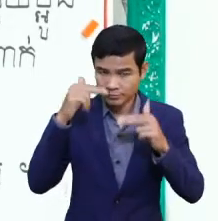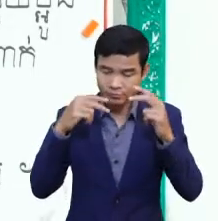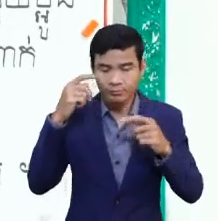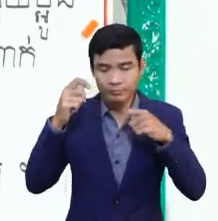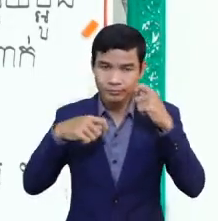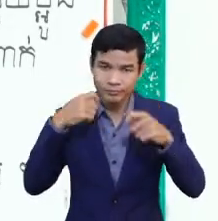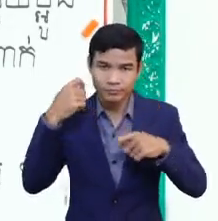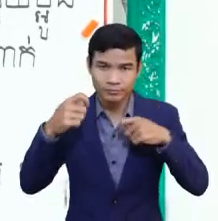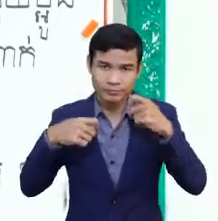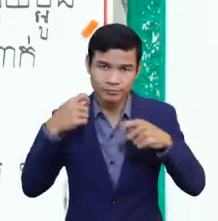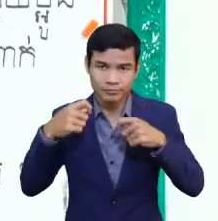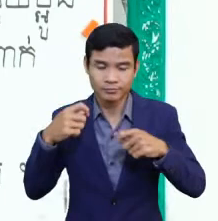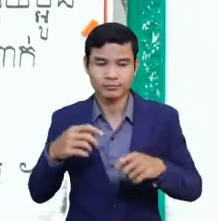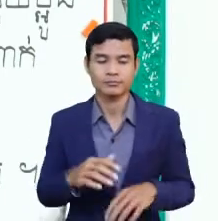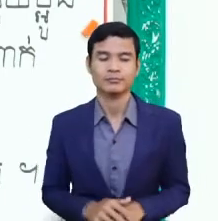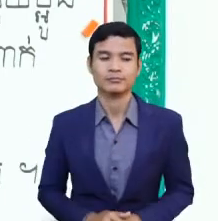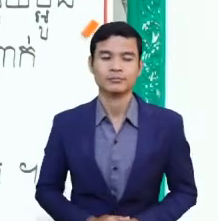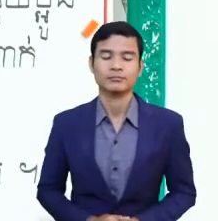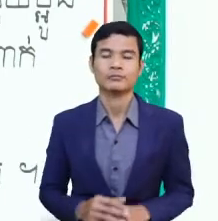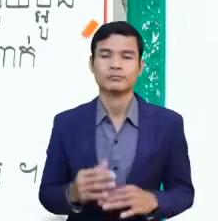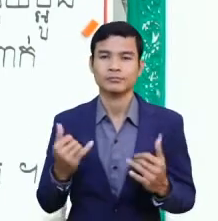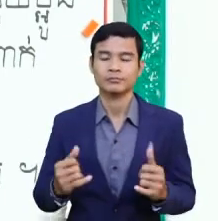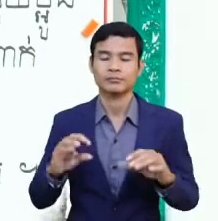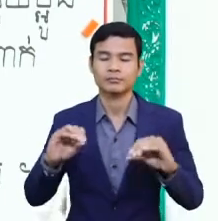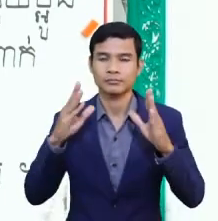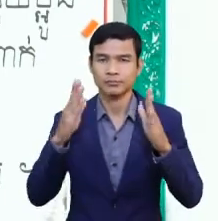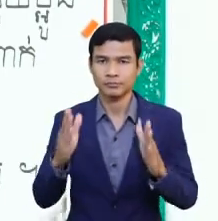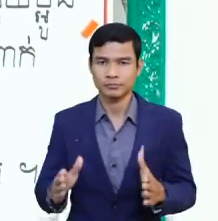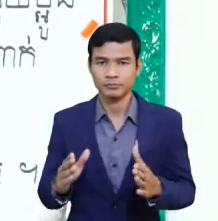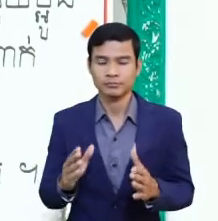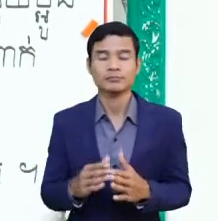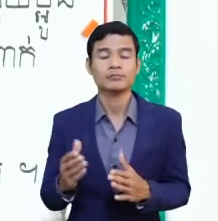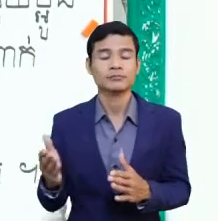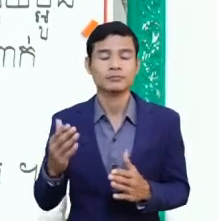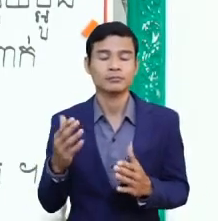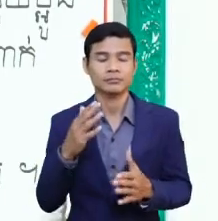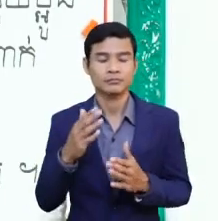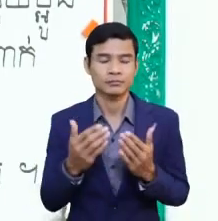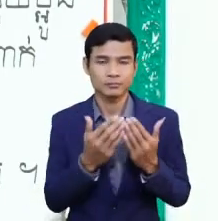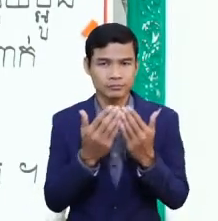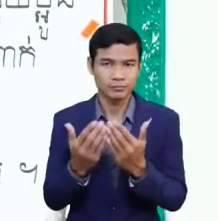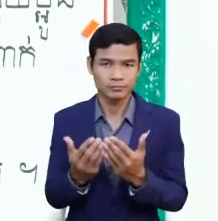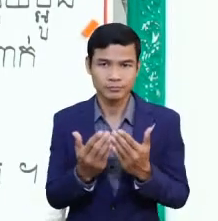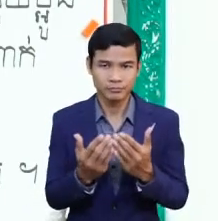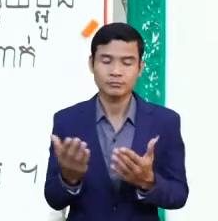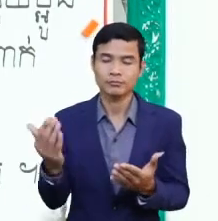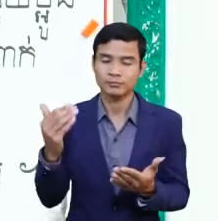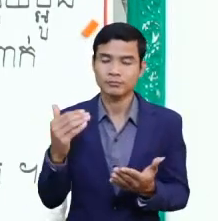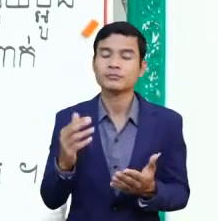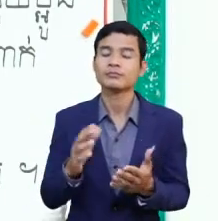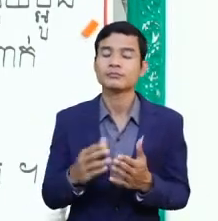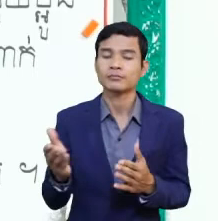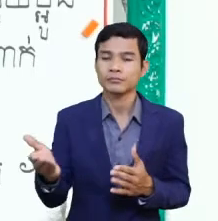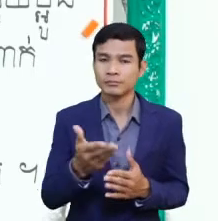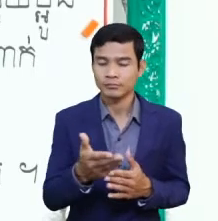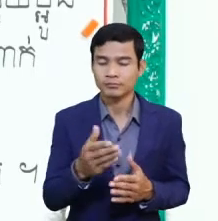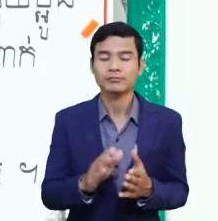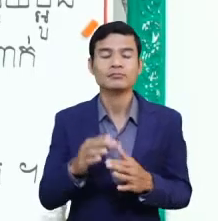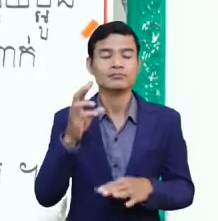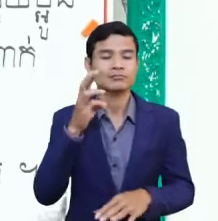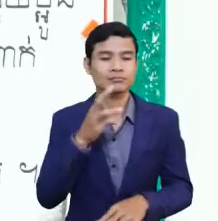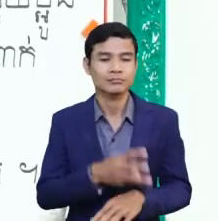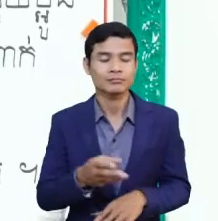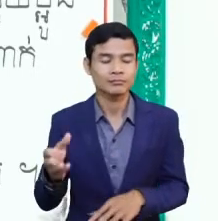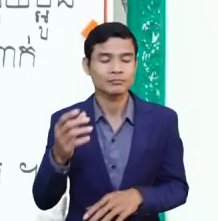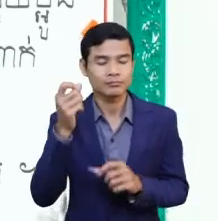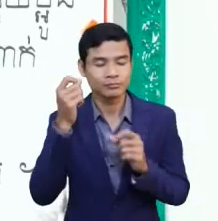rì chà à lấy nhạc rú chà nhạc rú an à tập bọn ấy con sẽ đạp ông anh mấy chà ta con